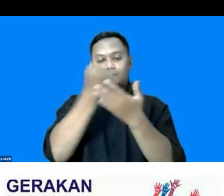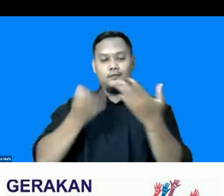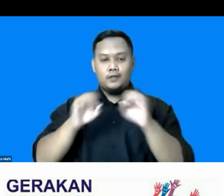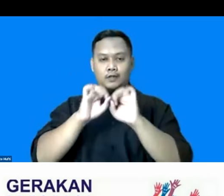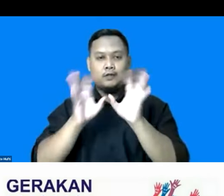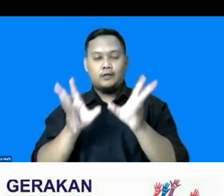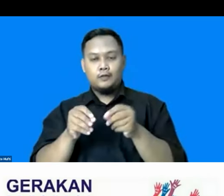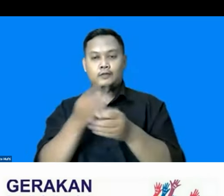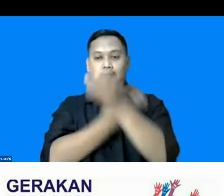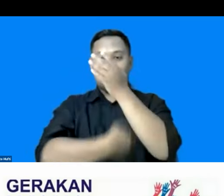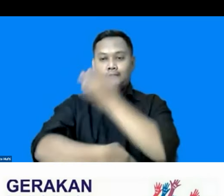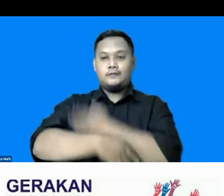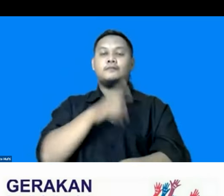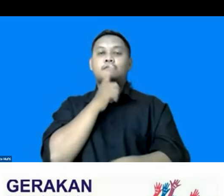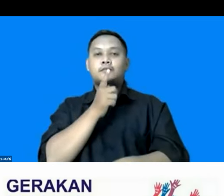lanjut usia,